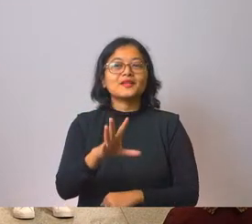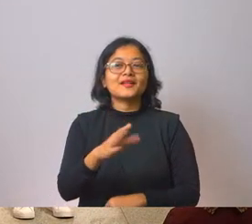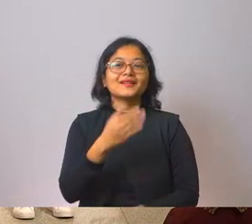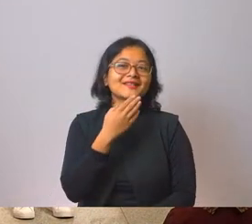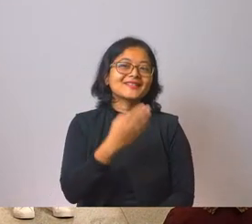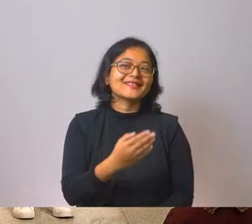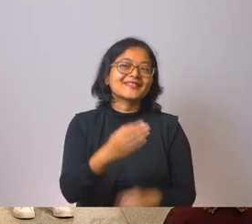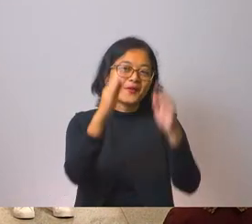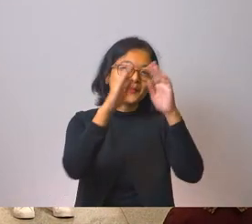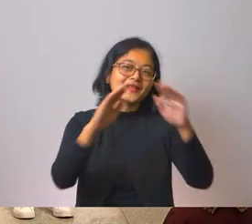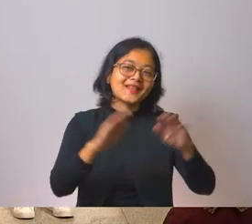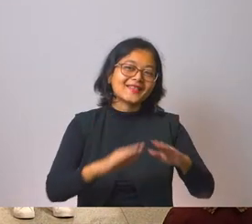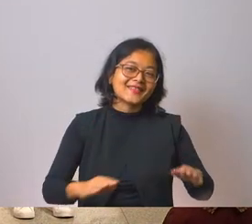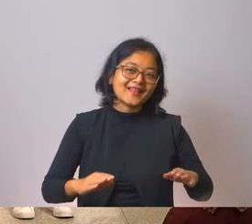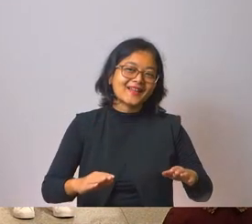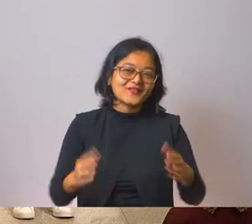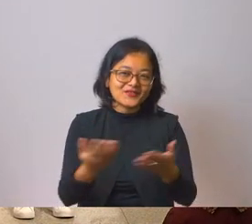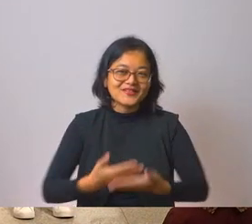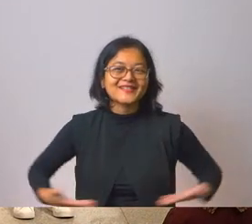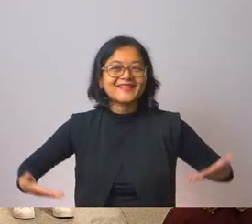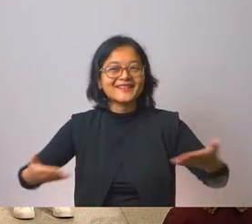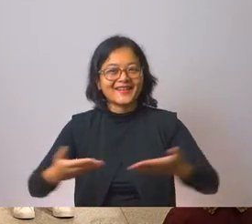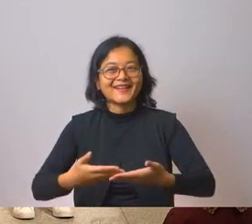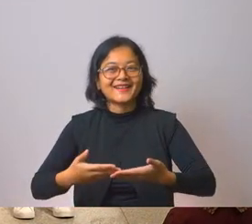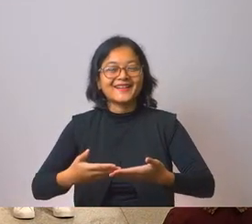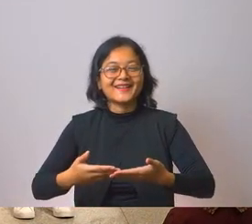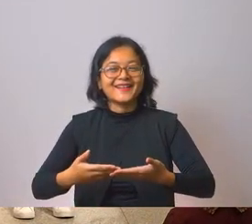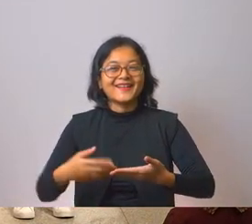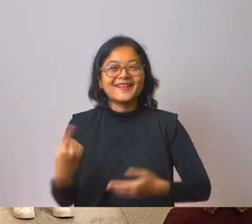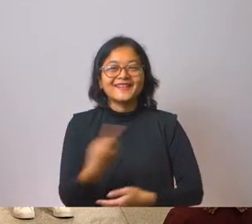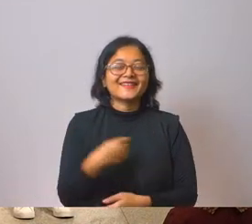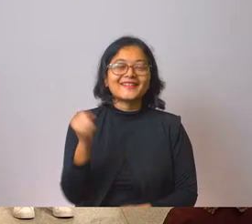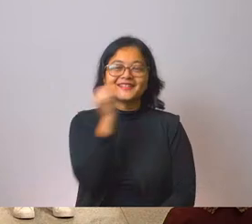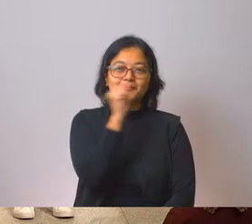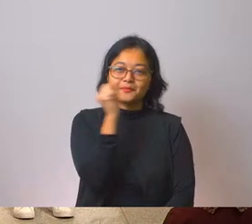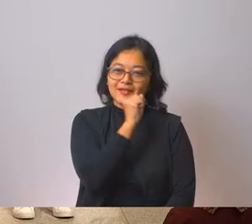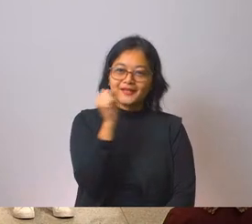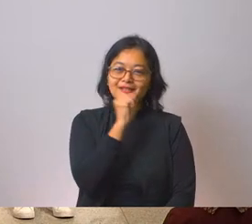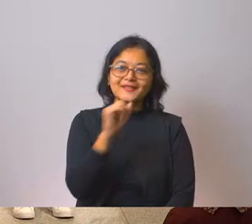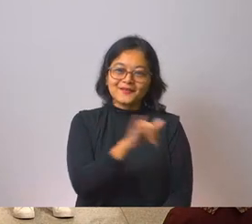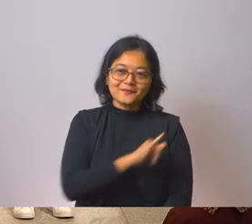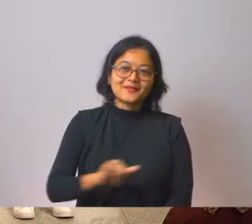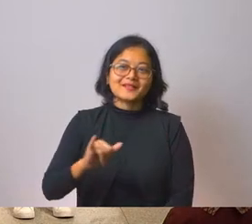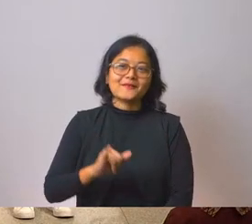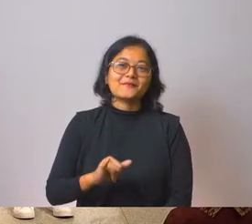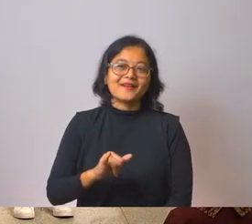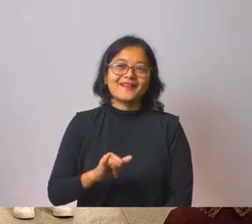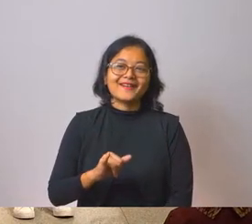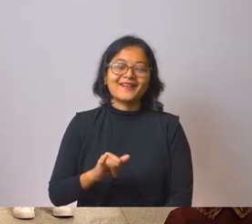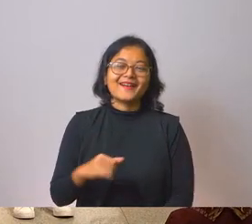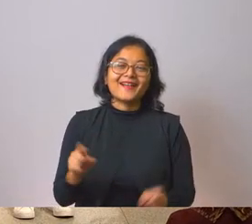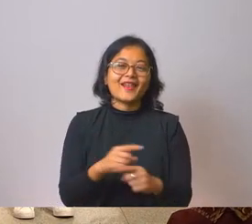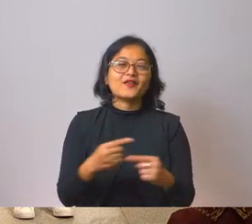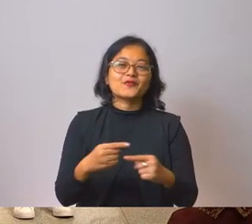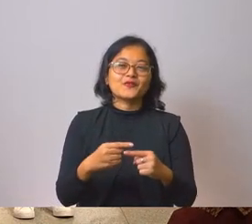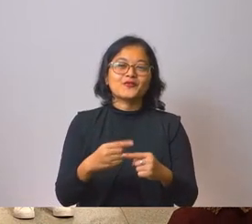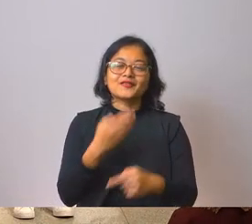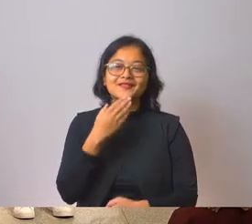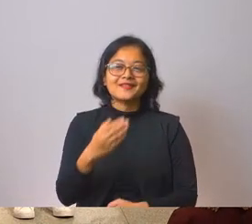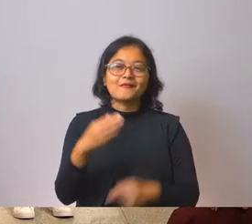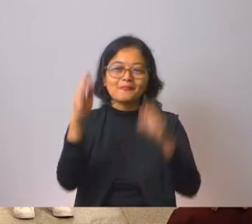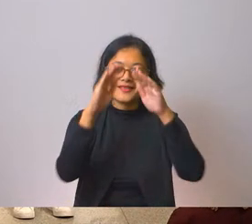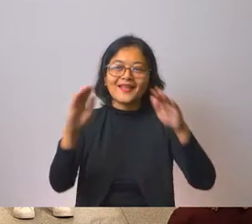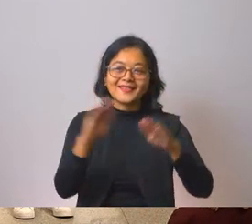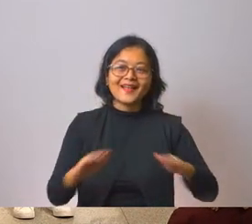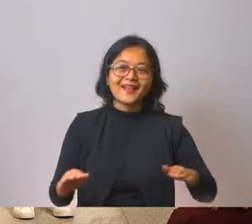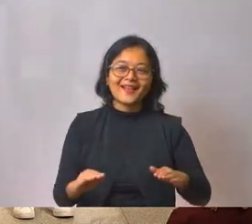kita, dan bagi kawan-kawan kita dengan kita menyanyikan bersama lagu We Wish You a Merry Christmas bersama dengan GSM dan anak-anak.